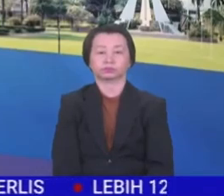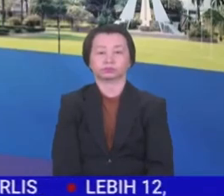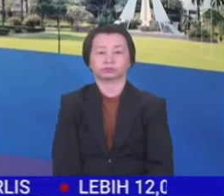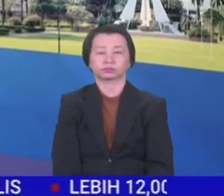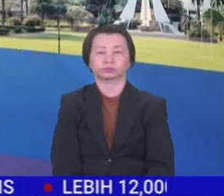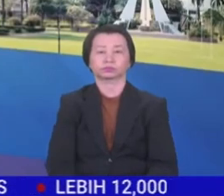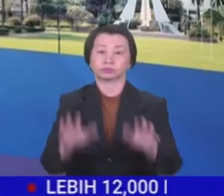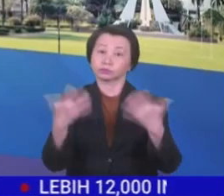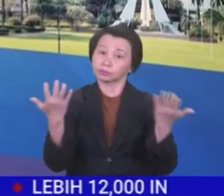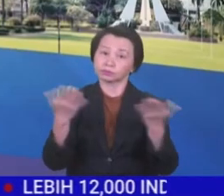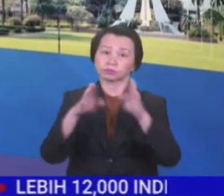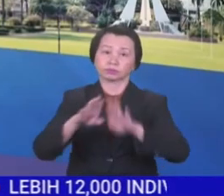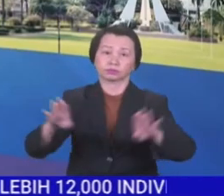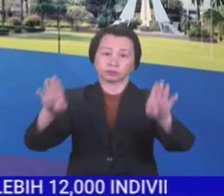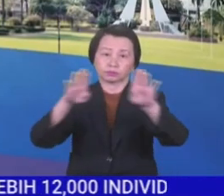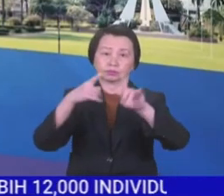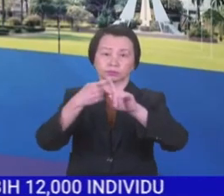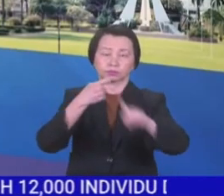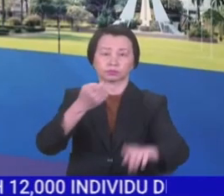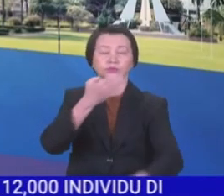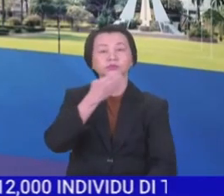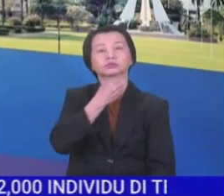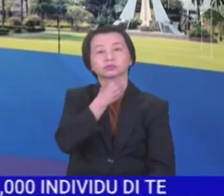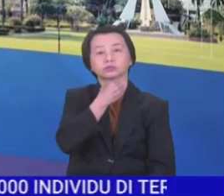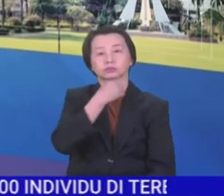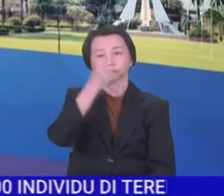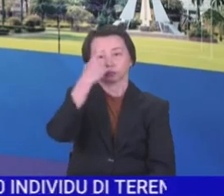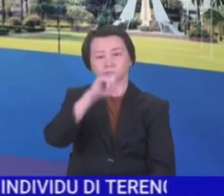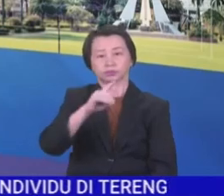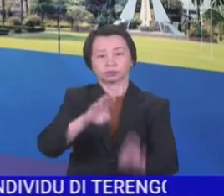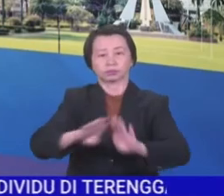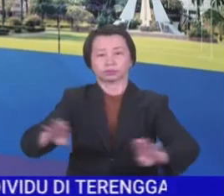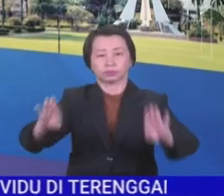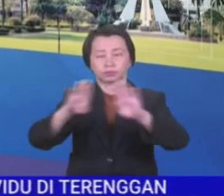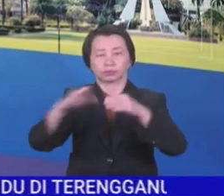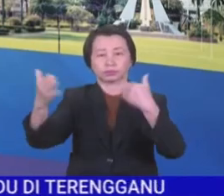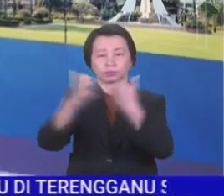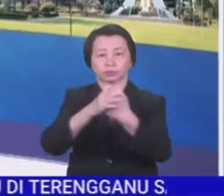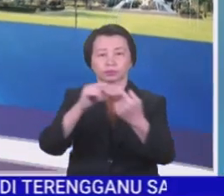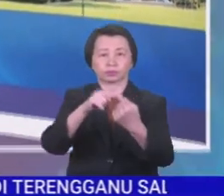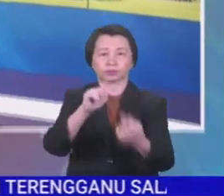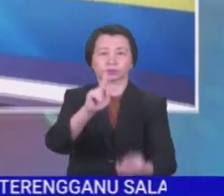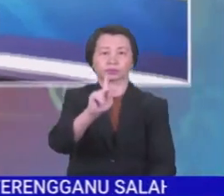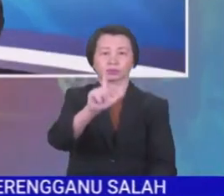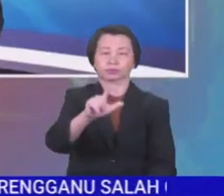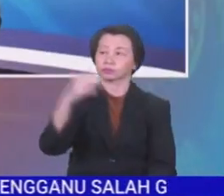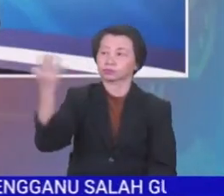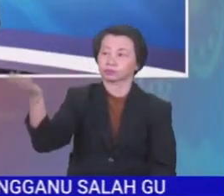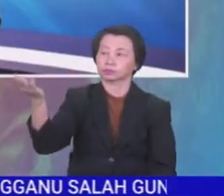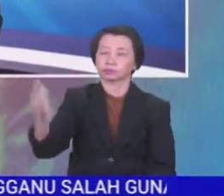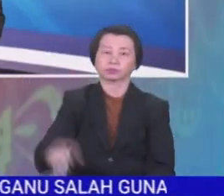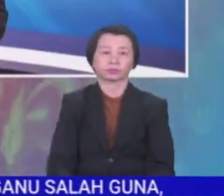Paparan itu mengakhiri berita wilayah dari Perak. Untuk berita selanjutnya, kembali bersama Sahi di Angkasa Puri. Silakan.